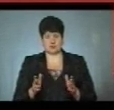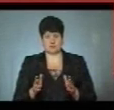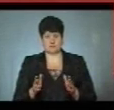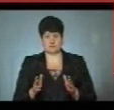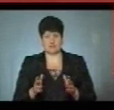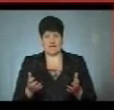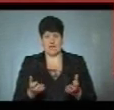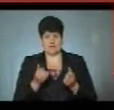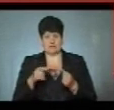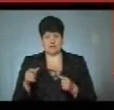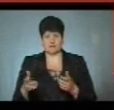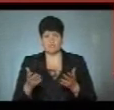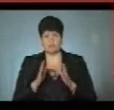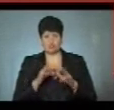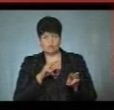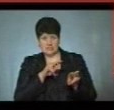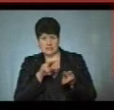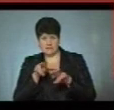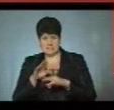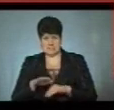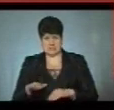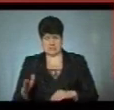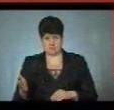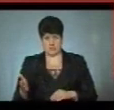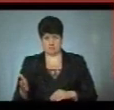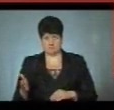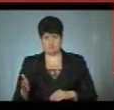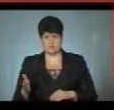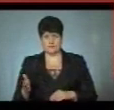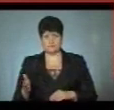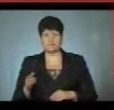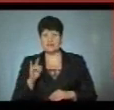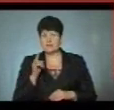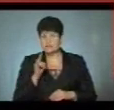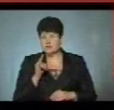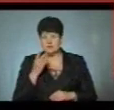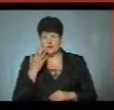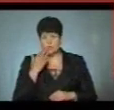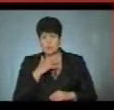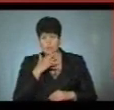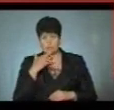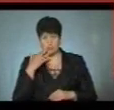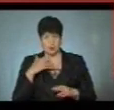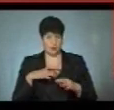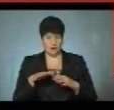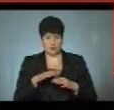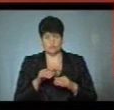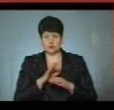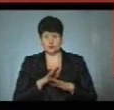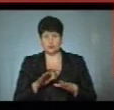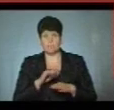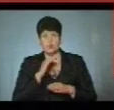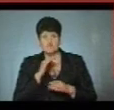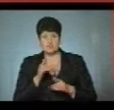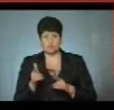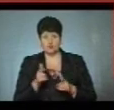самих рятівників, які будуть дивитися за дітьми. Адже дитина, коли дітей багато, якщо не буде професійно